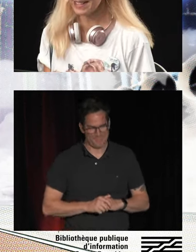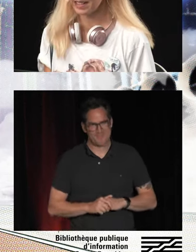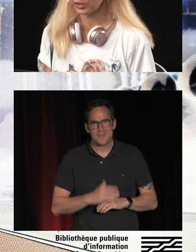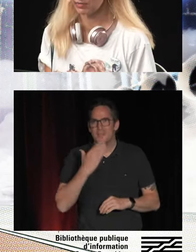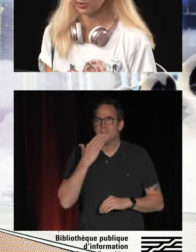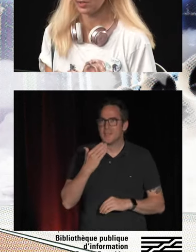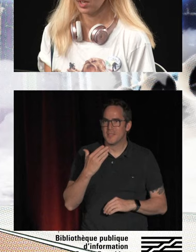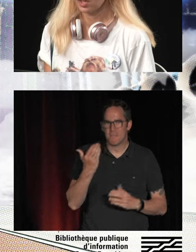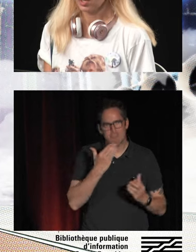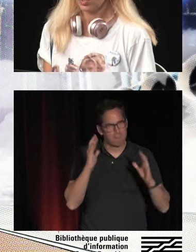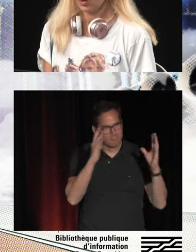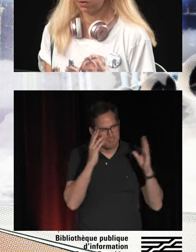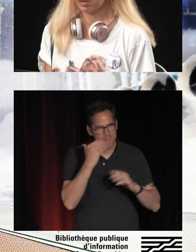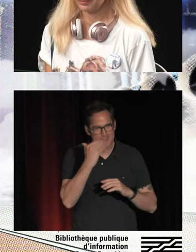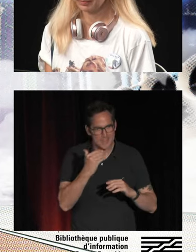Merci, on avance.